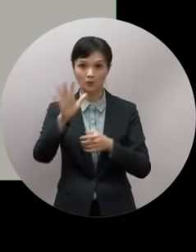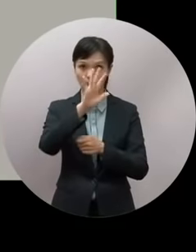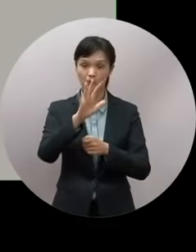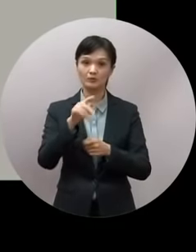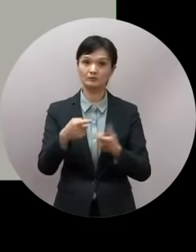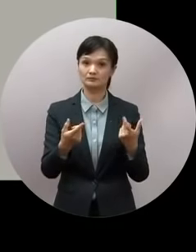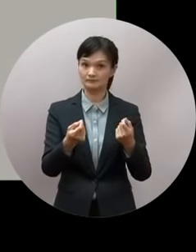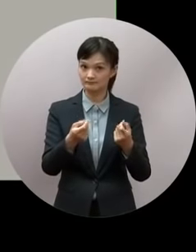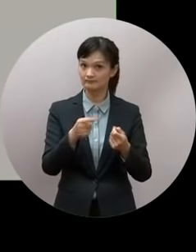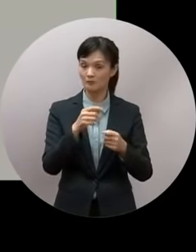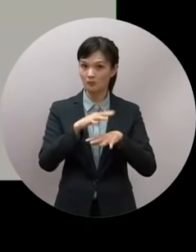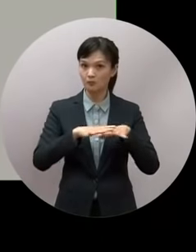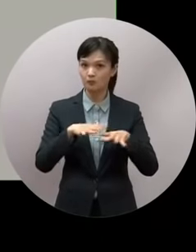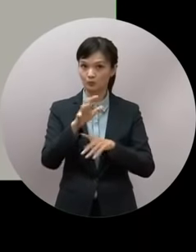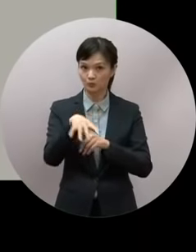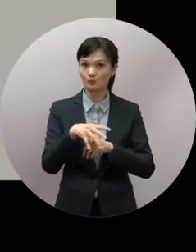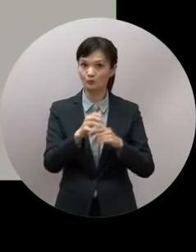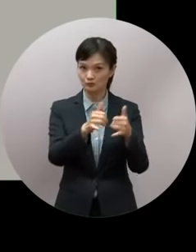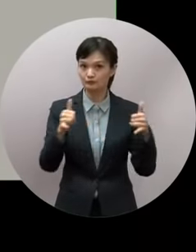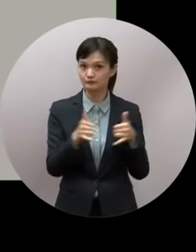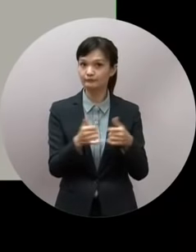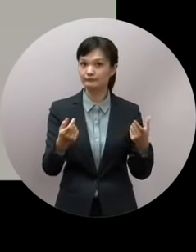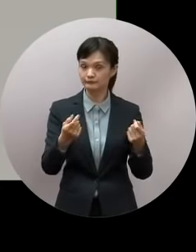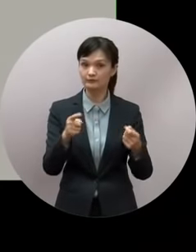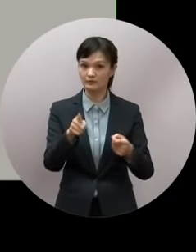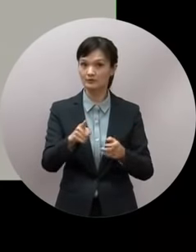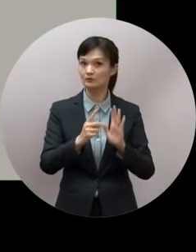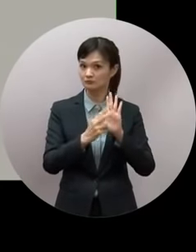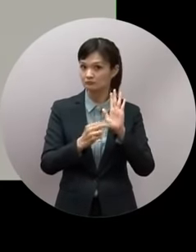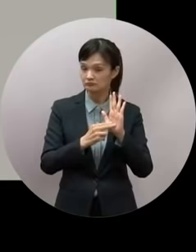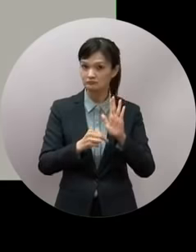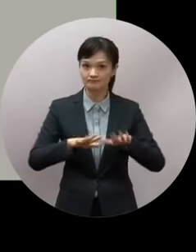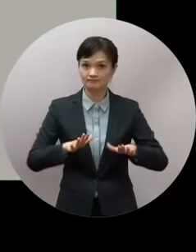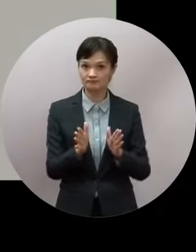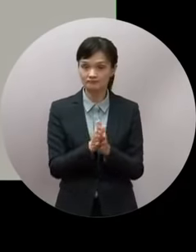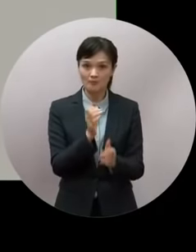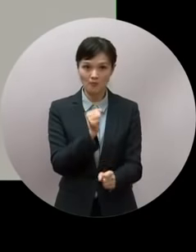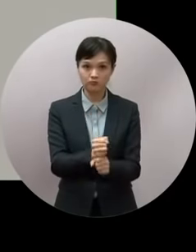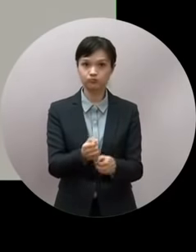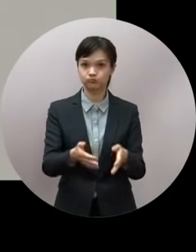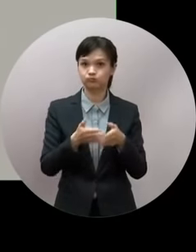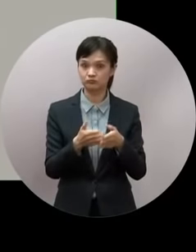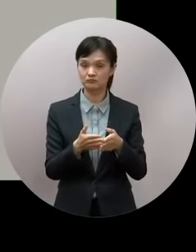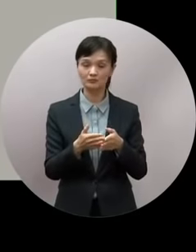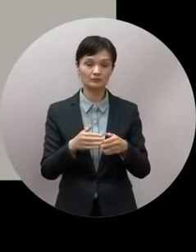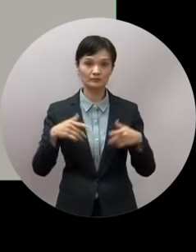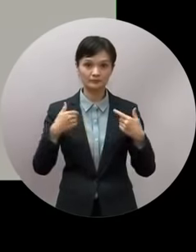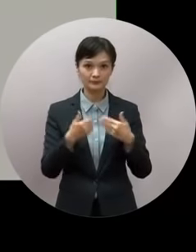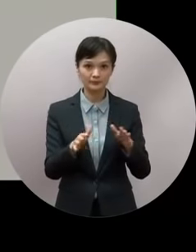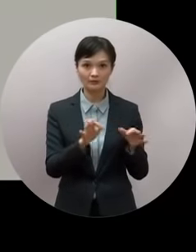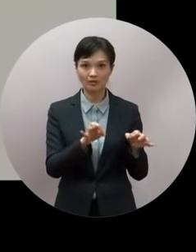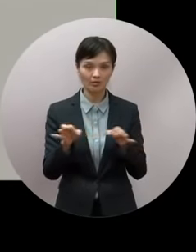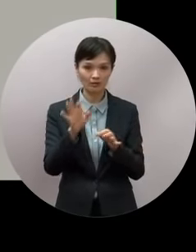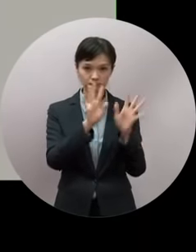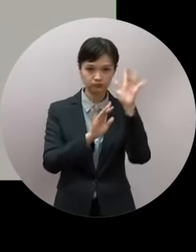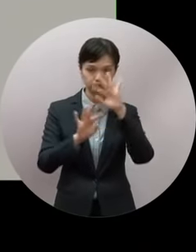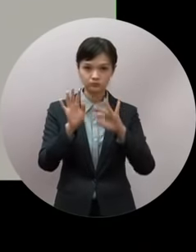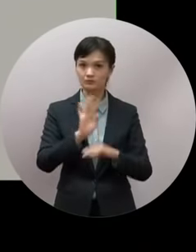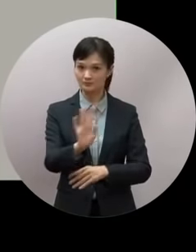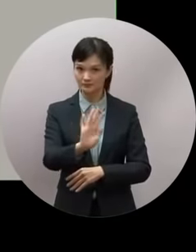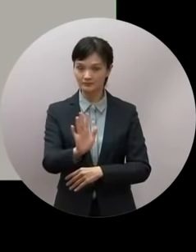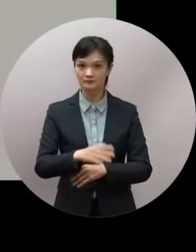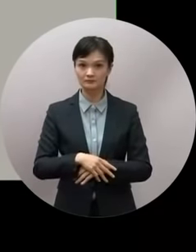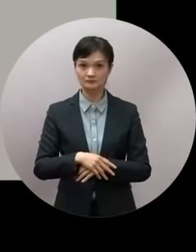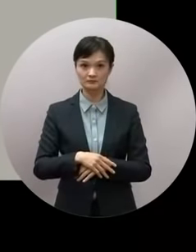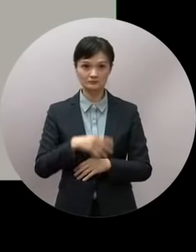子。他说，立刻行动才能够在消失的模糊线重新编织原住民族